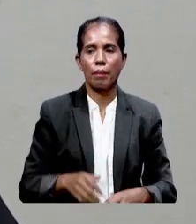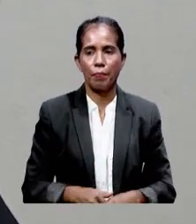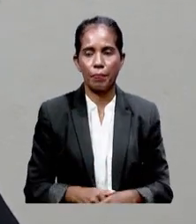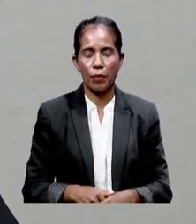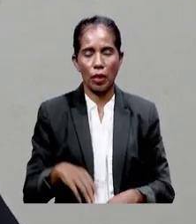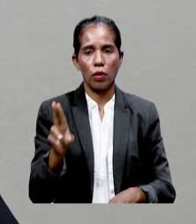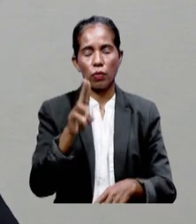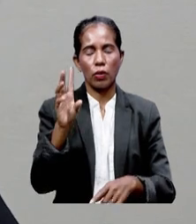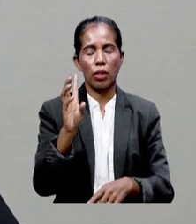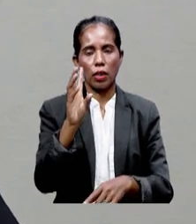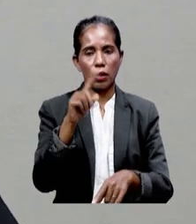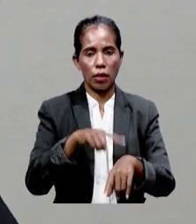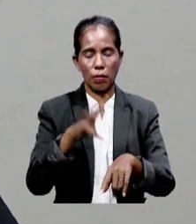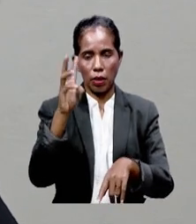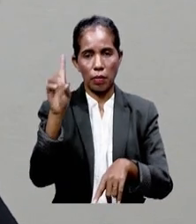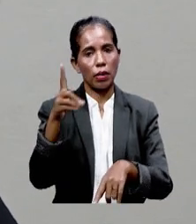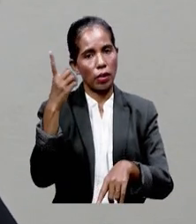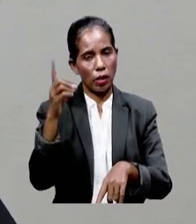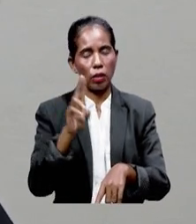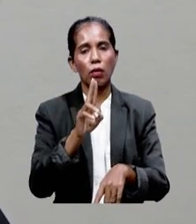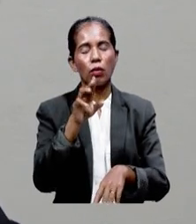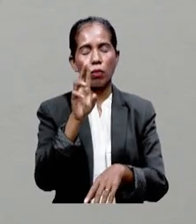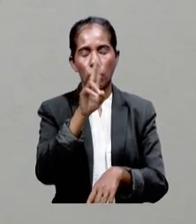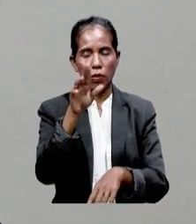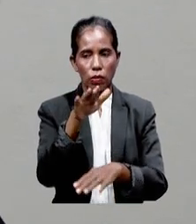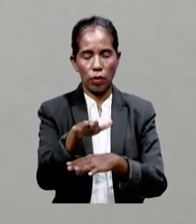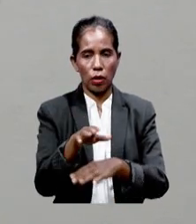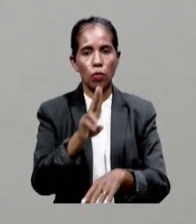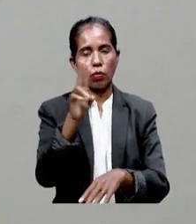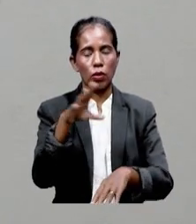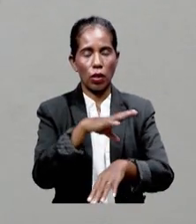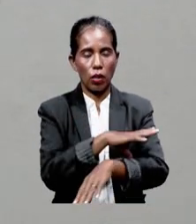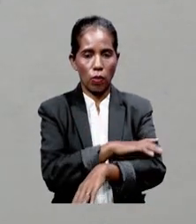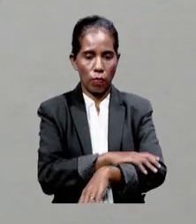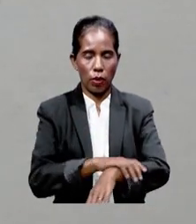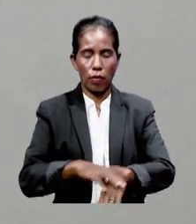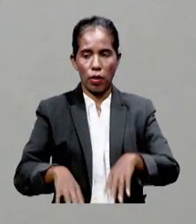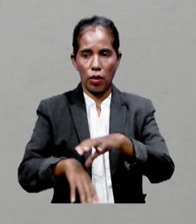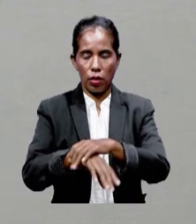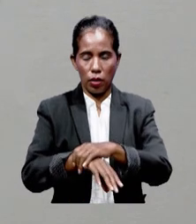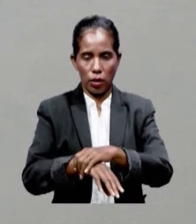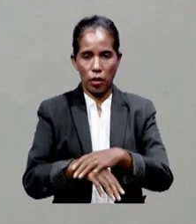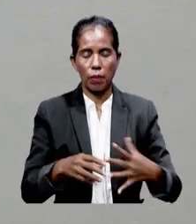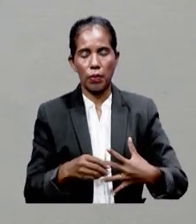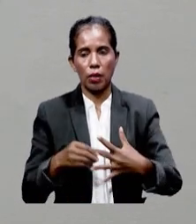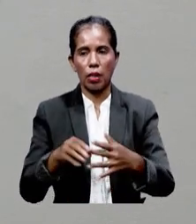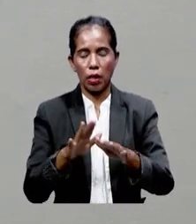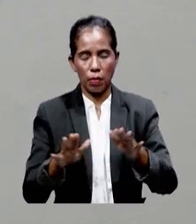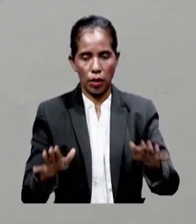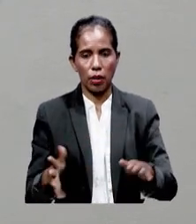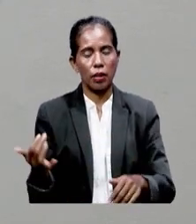dade depois tu kunen lorai kmos depois hatais ropa nebel lima naruk ya lilu lawar sirhe ya